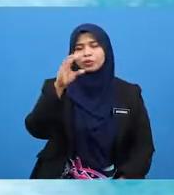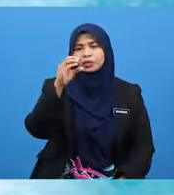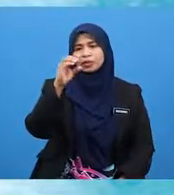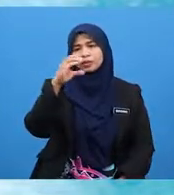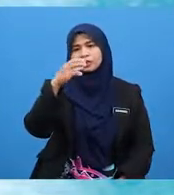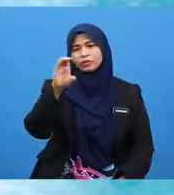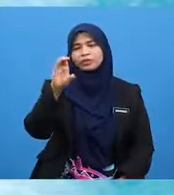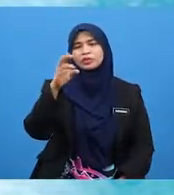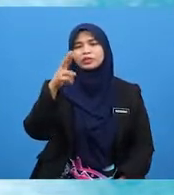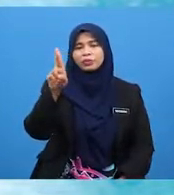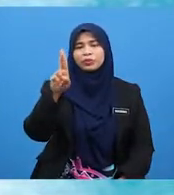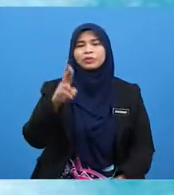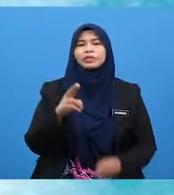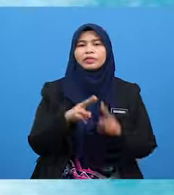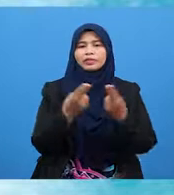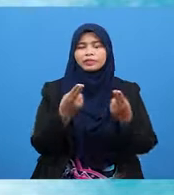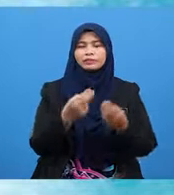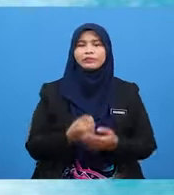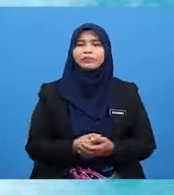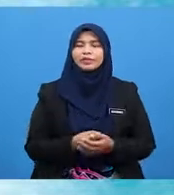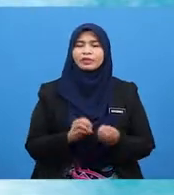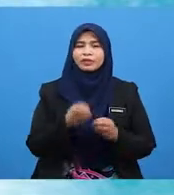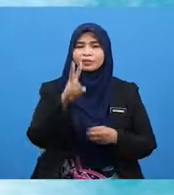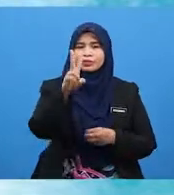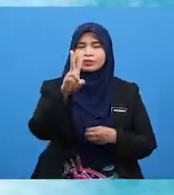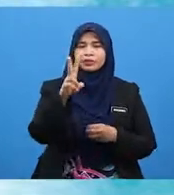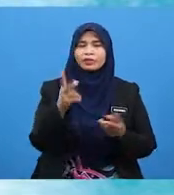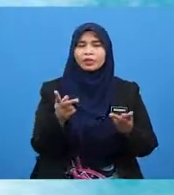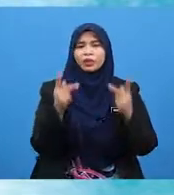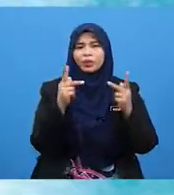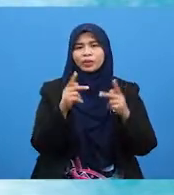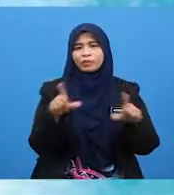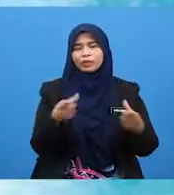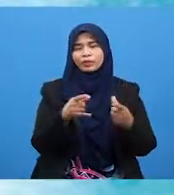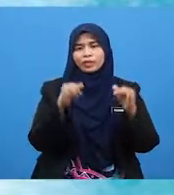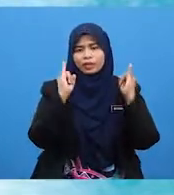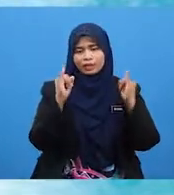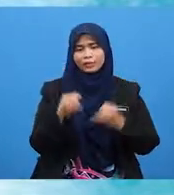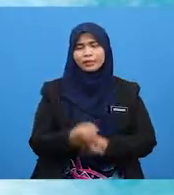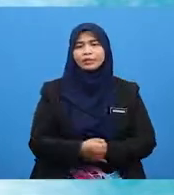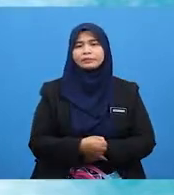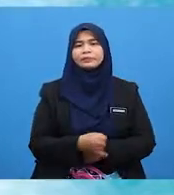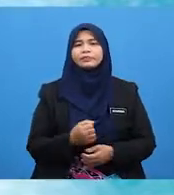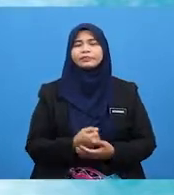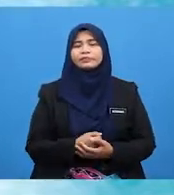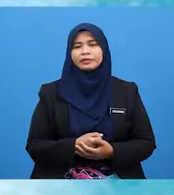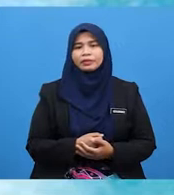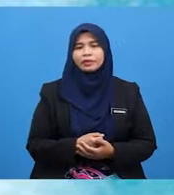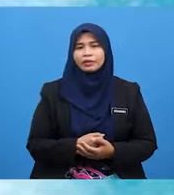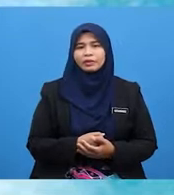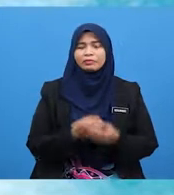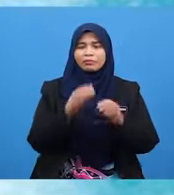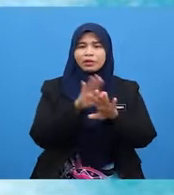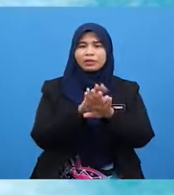hakam. Kepribadian Imam Ahmad yang kedua ialah beliau kuat melakukan amal ibadat. Beliau